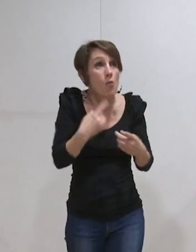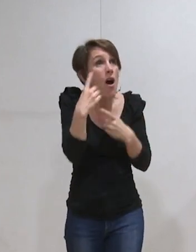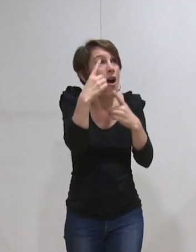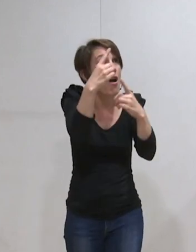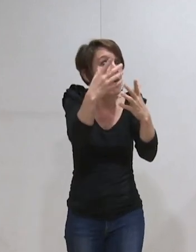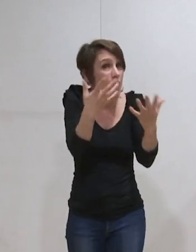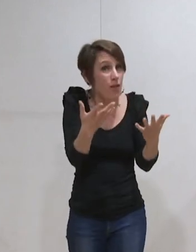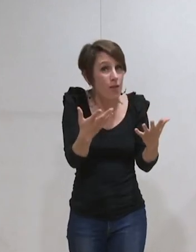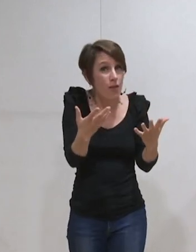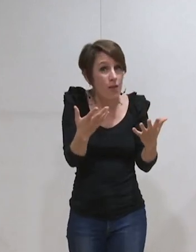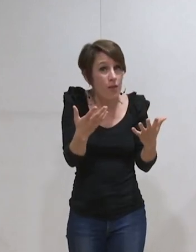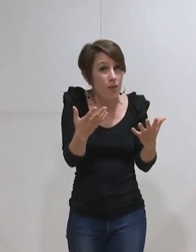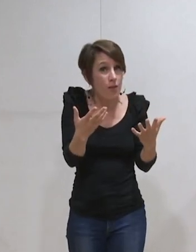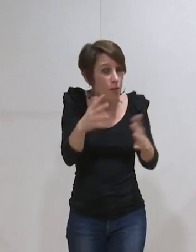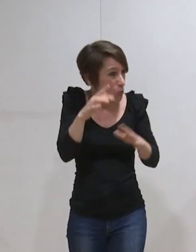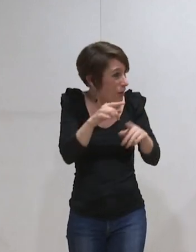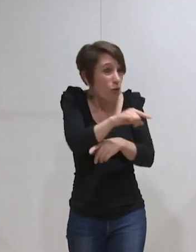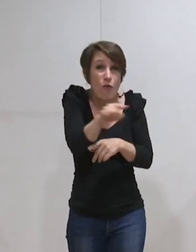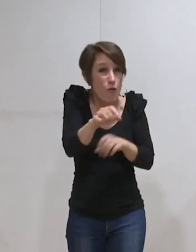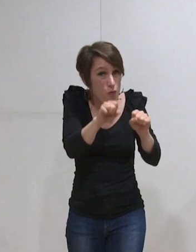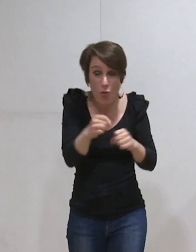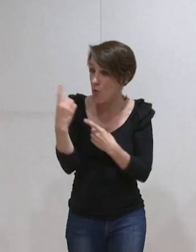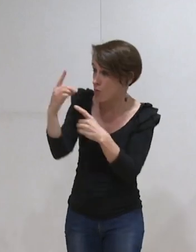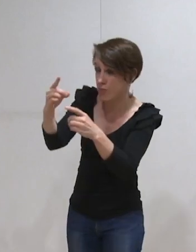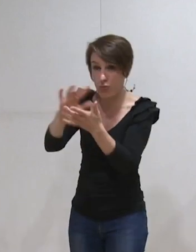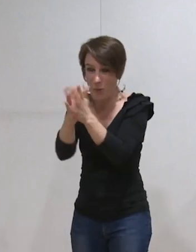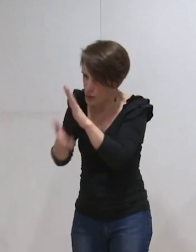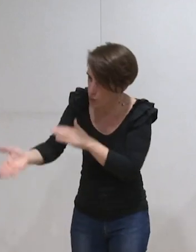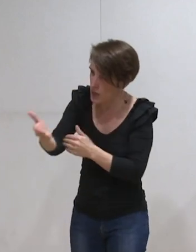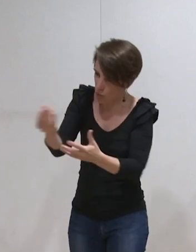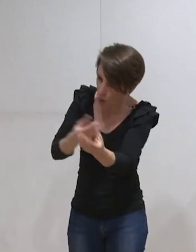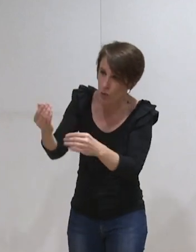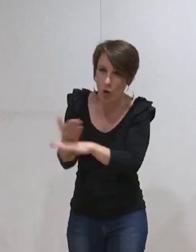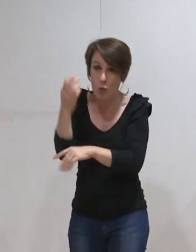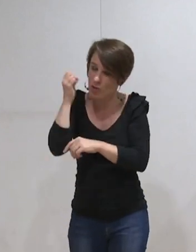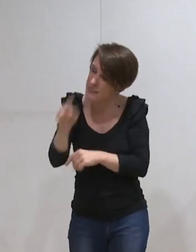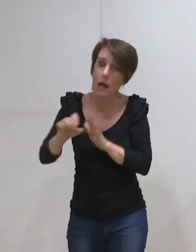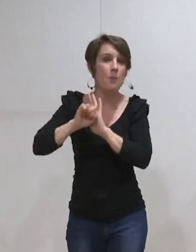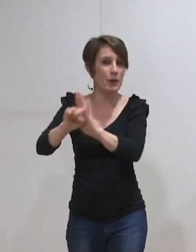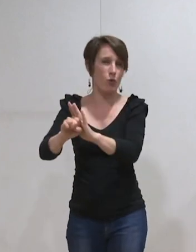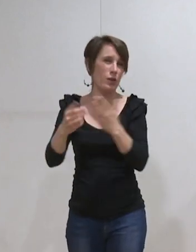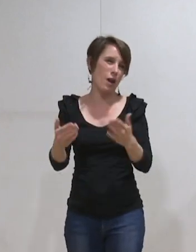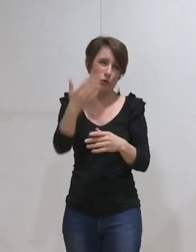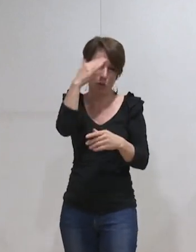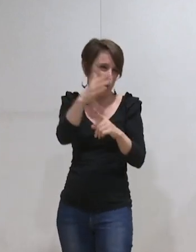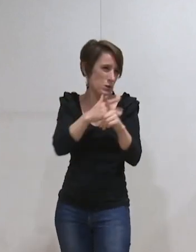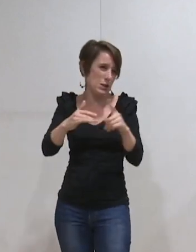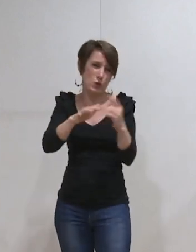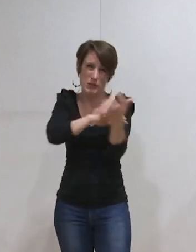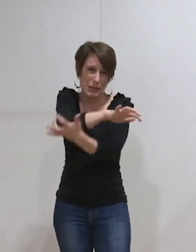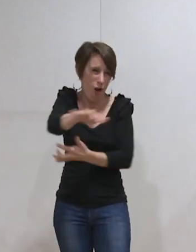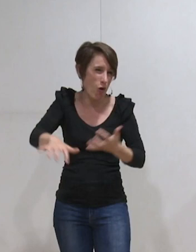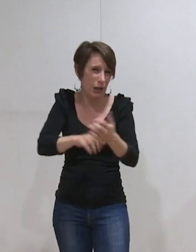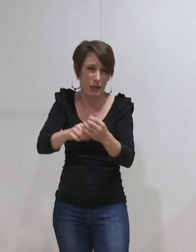associatif voilà les priorités des messages que je souhaite transmettre dans une société en crise dans une société où les repères sont sont sont sont